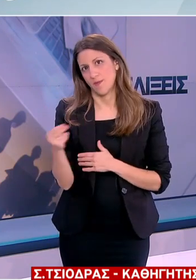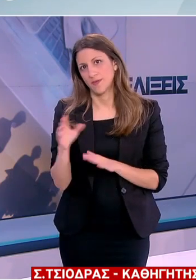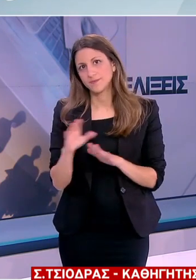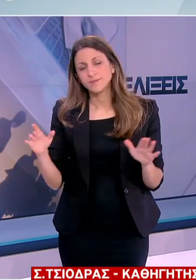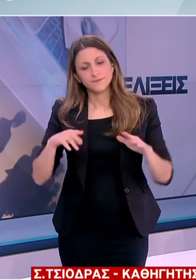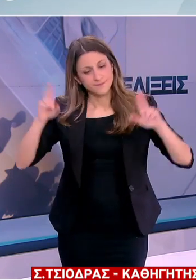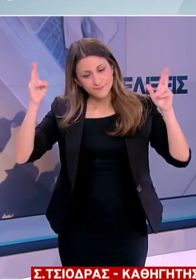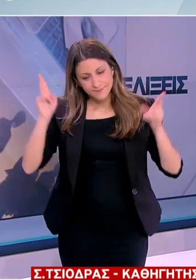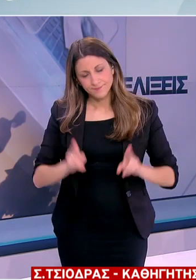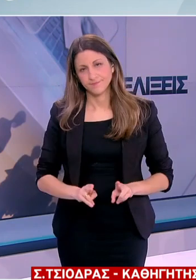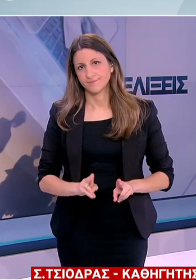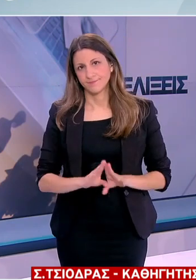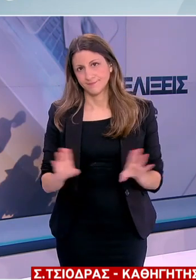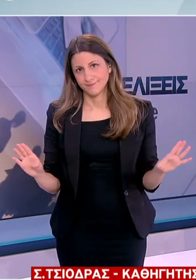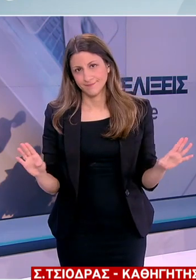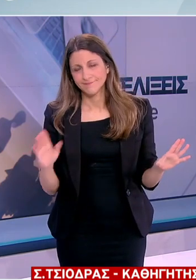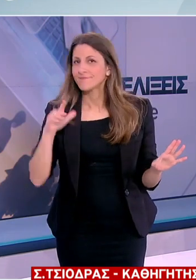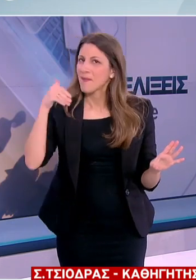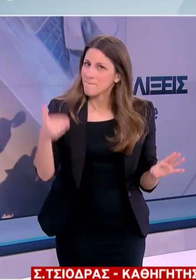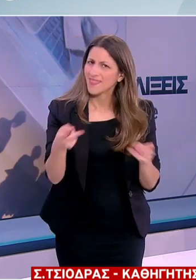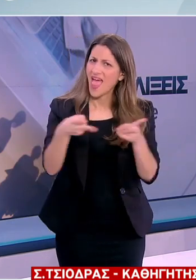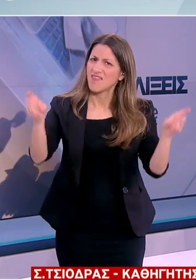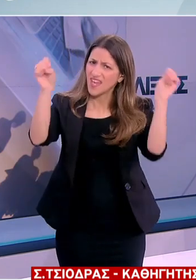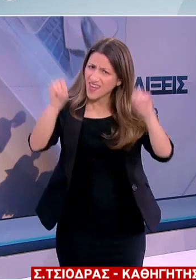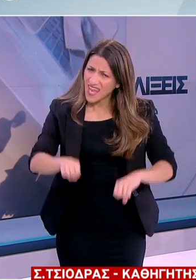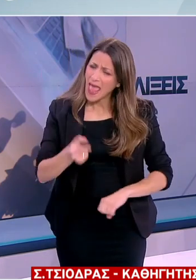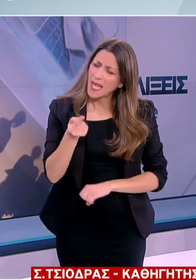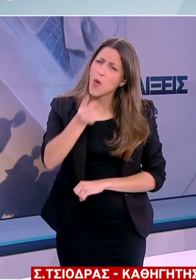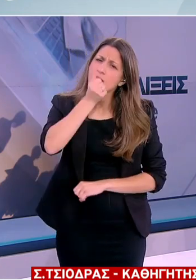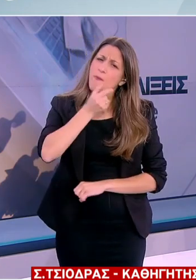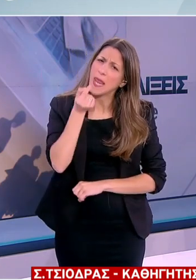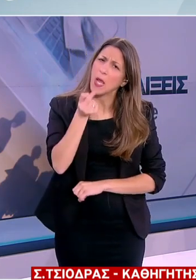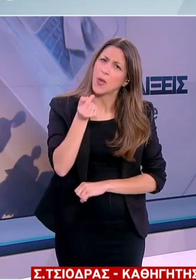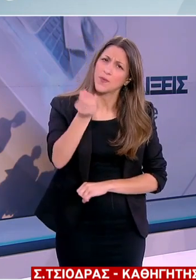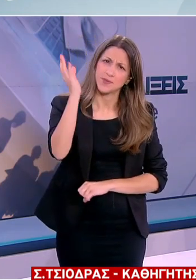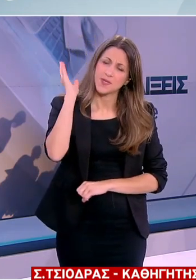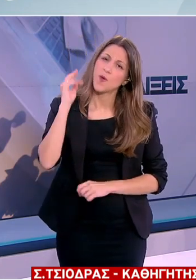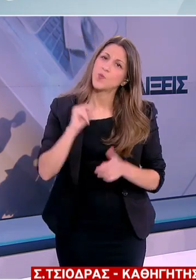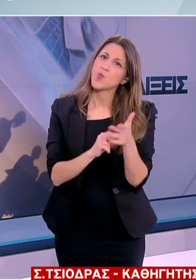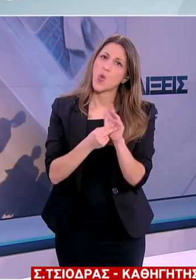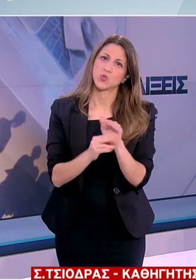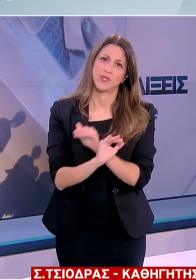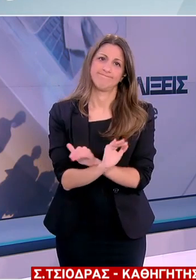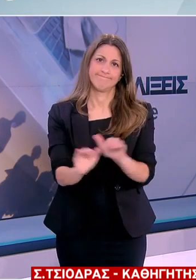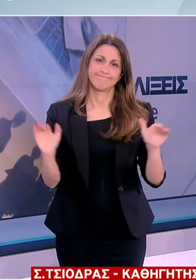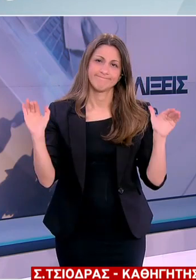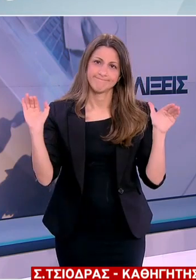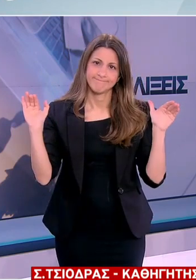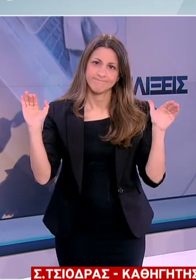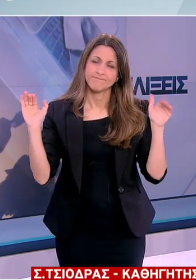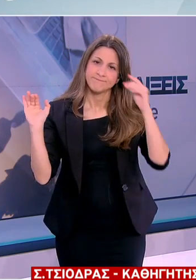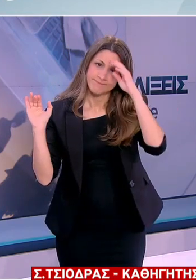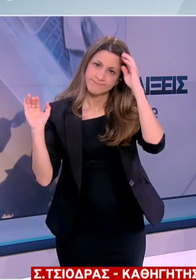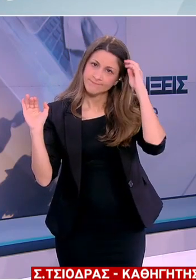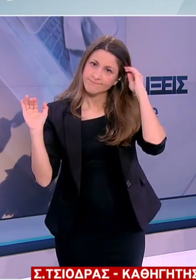το μειώσουμε ακόμα περισσότερο, ώστε να μπορούμε μετά να ξελασκάρουμε την κατάσταση. Θέλει προσοχή. Και νομίζω ότι